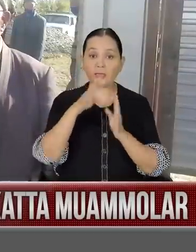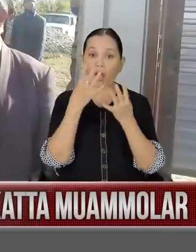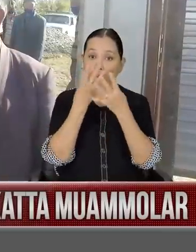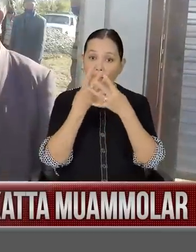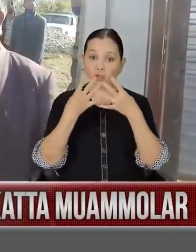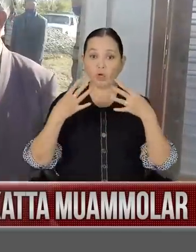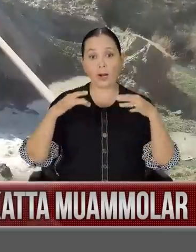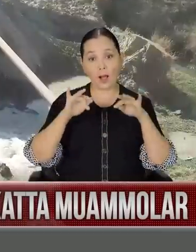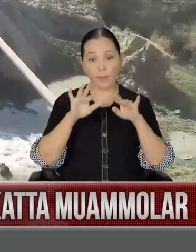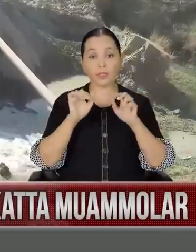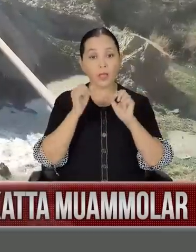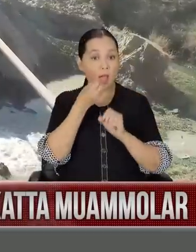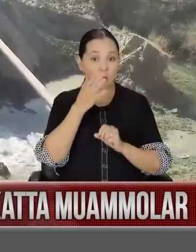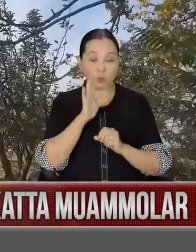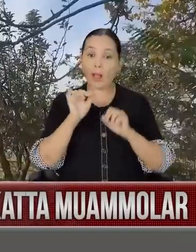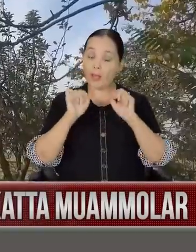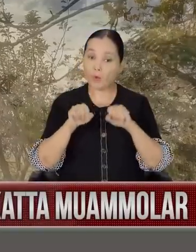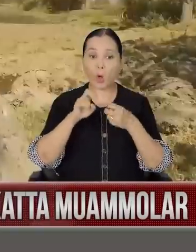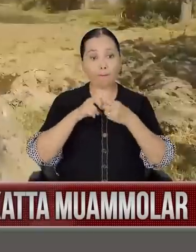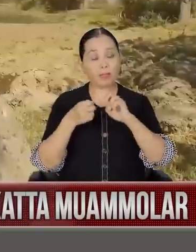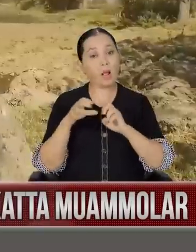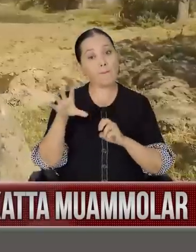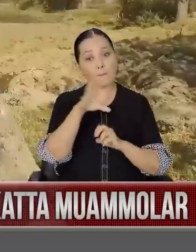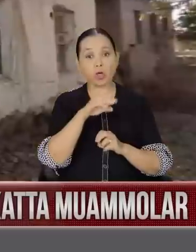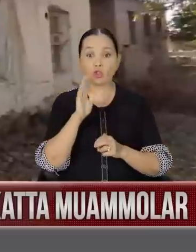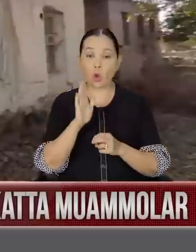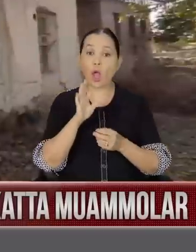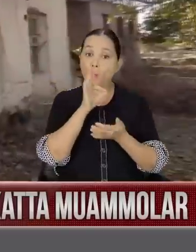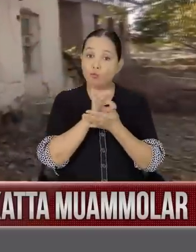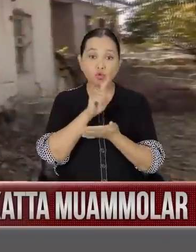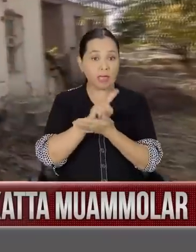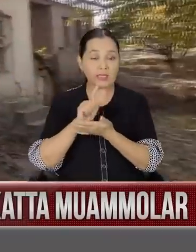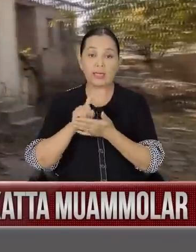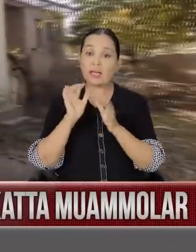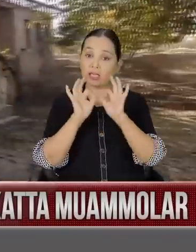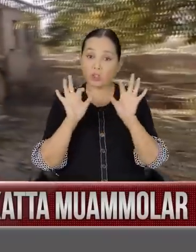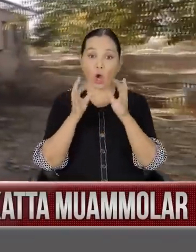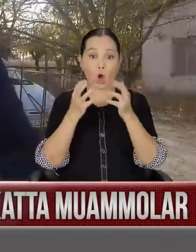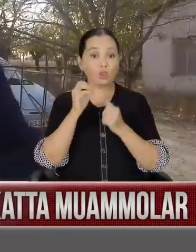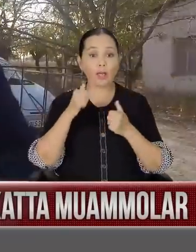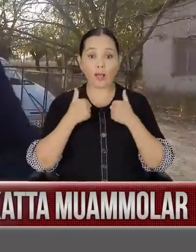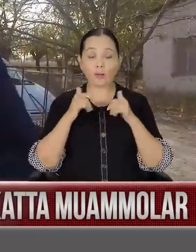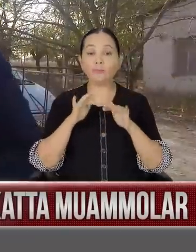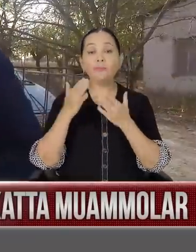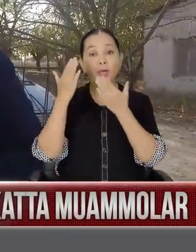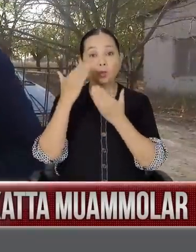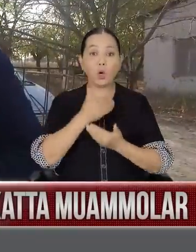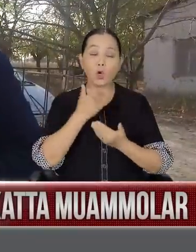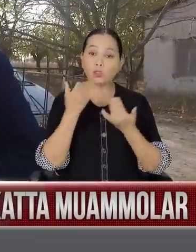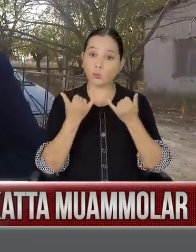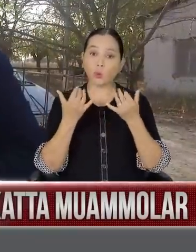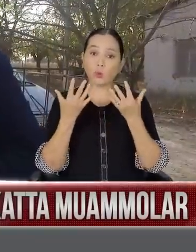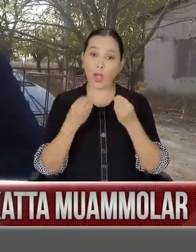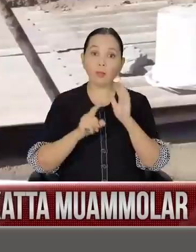qilib bersa juda ham yaxshi bo'lardi. Imkon qadar masalalarning barchasi bo'yicha mutasaddilardan izoh olishga harakat qildik. Xudo xolasa, mana bugundan